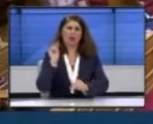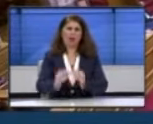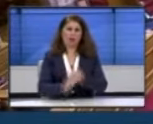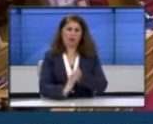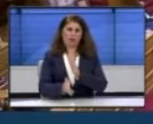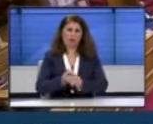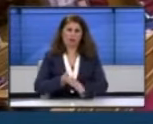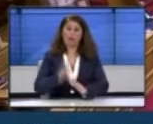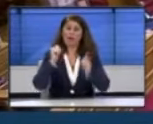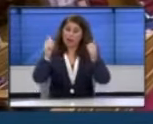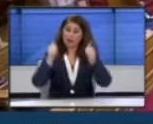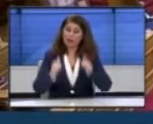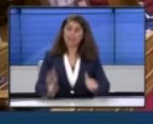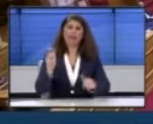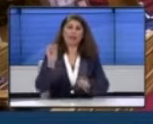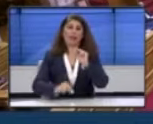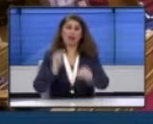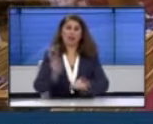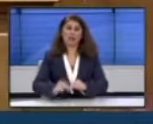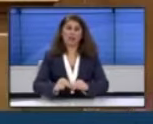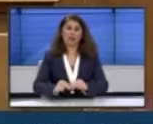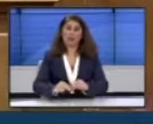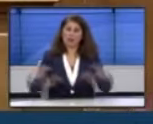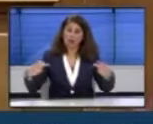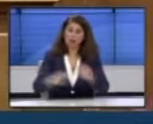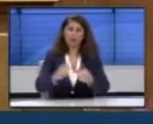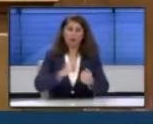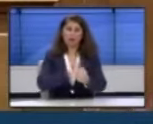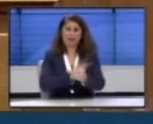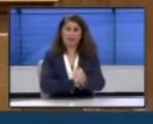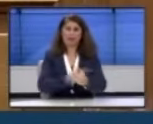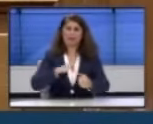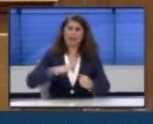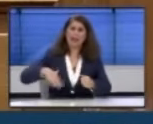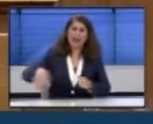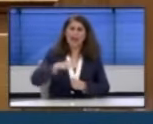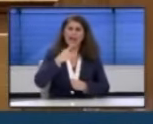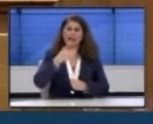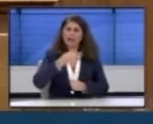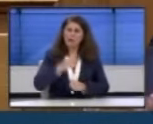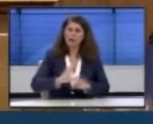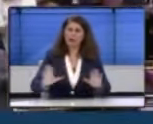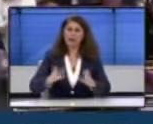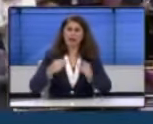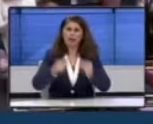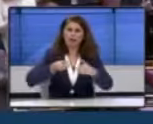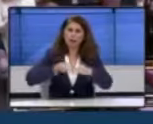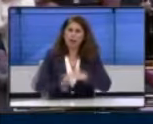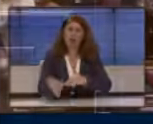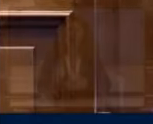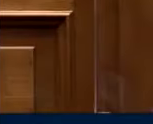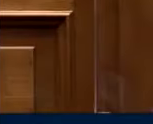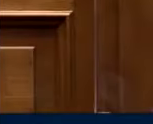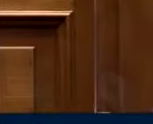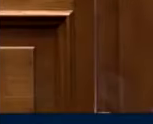εκλογές. Να προκηρύξετε εκλογές. Να δώσετε τη δυνατότητα στη λαϊκή ετιμιγορία να δώσει διέξοδο.